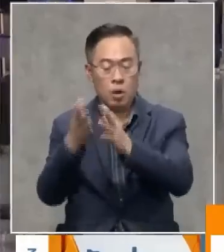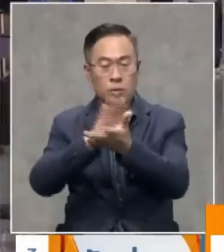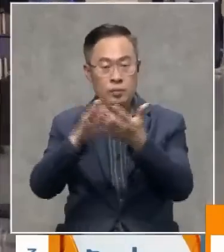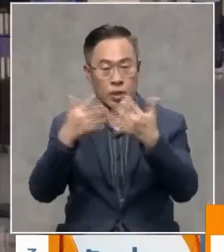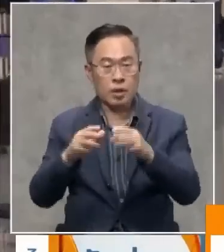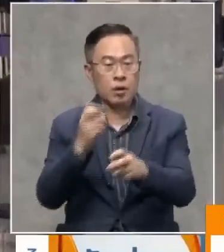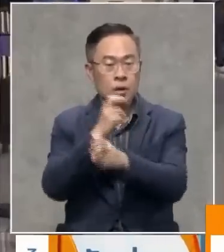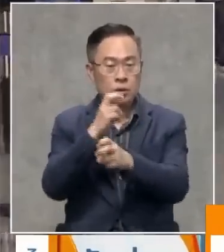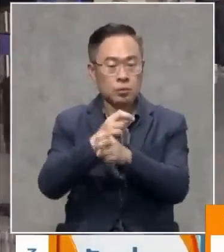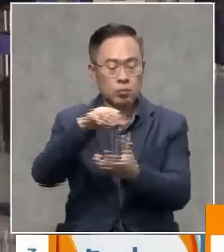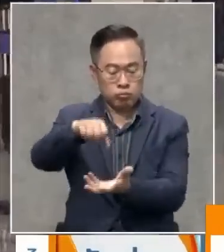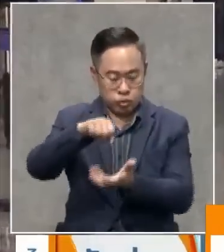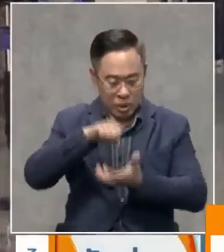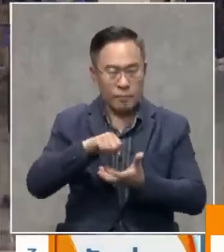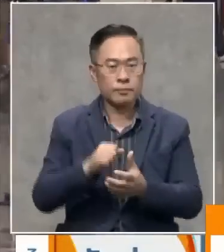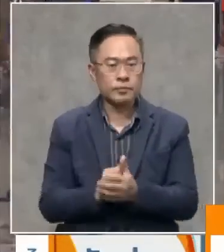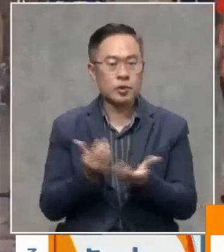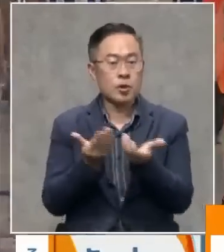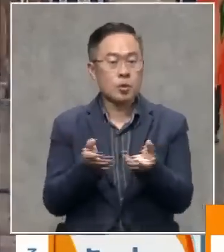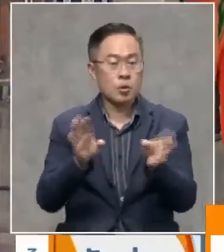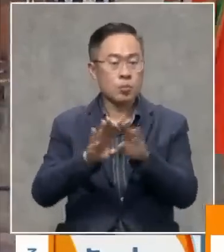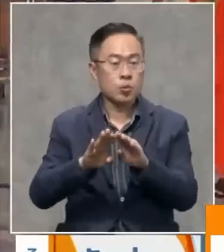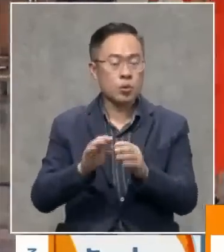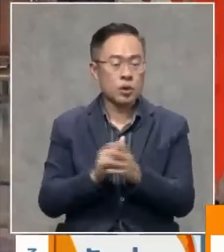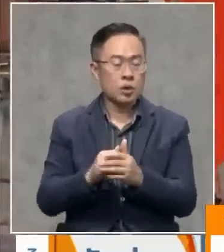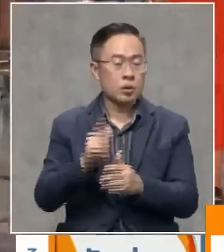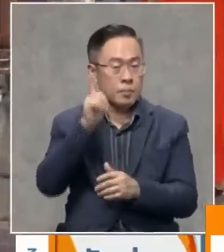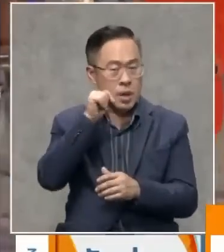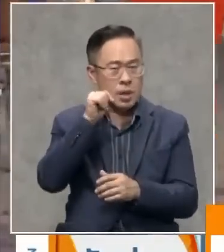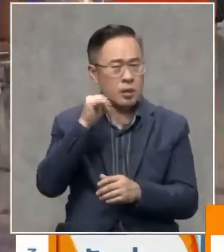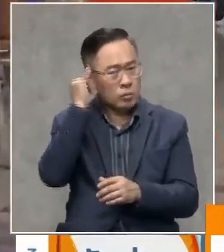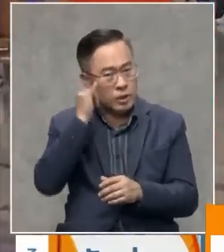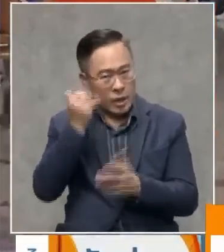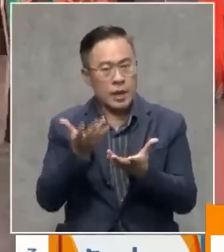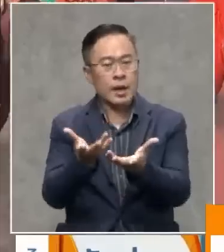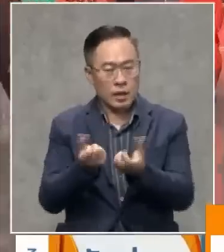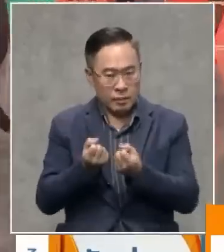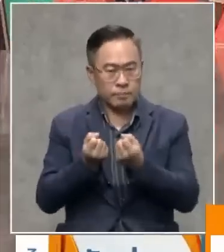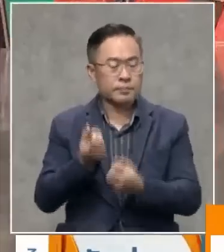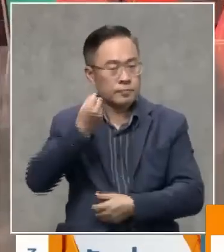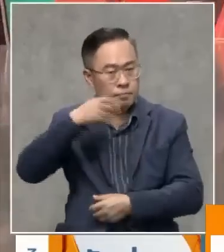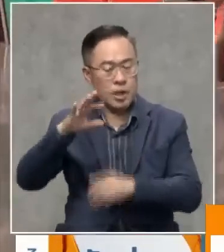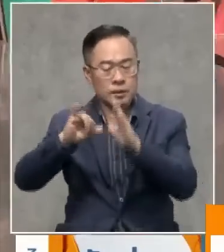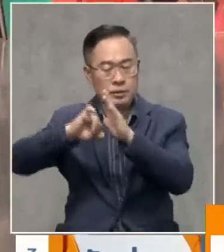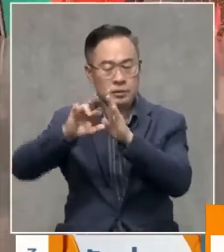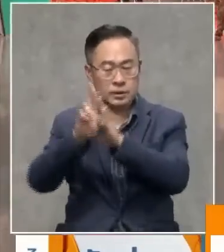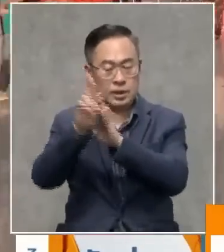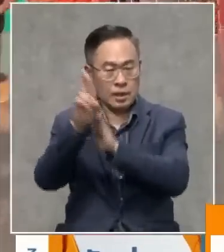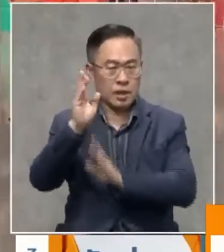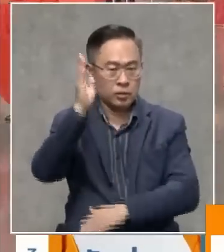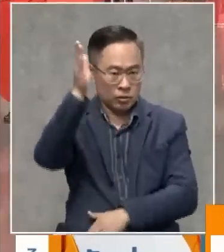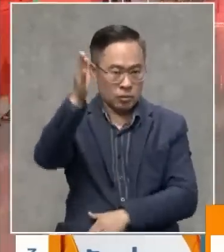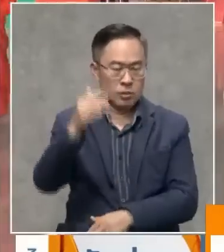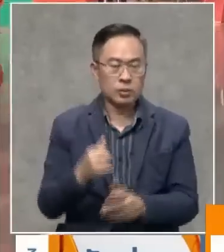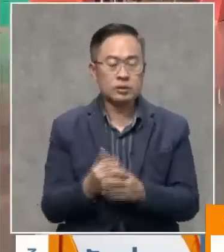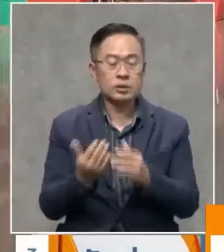มาจากเชียงรายแล้วค่ะเดินทางมารับอัฐิของน้องดอมนะคะเพื่อจะกลับไปบำเพ็ญกุศลที่เชียงรายต่อไปบรรยากาศเมื่อเช้านี้ก็เ